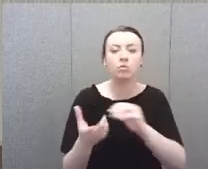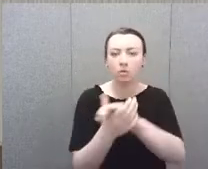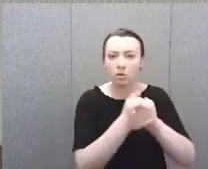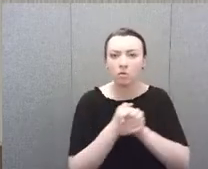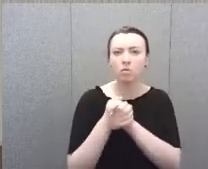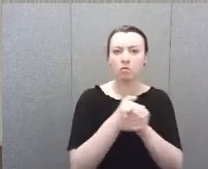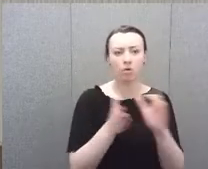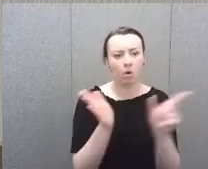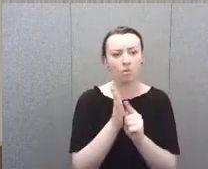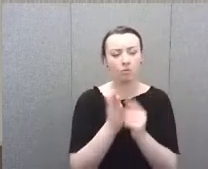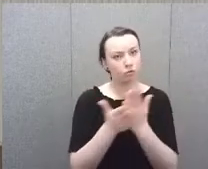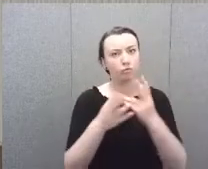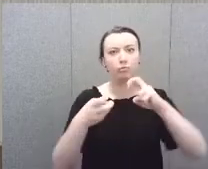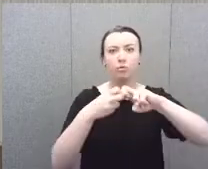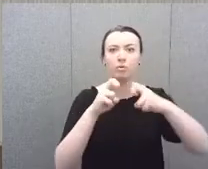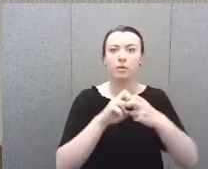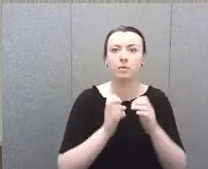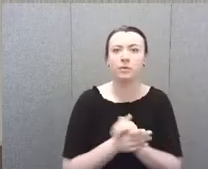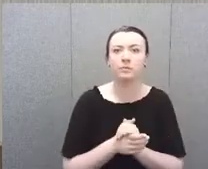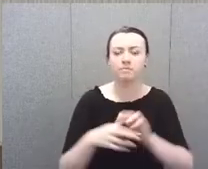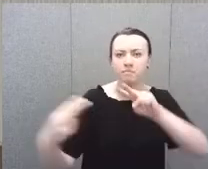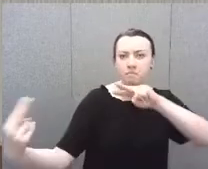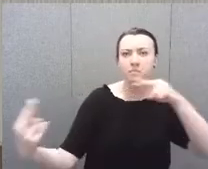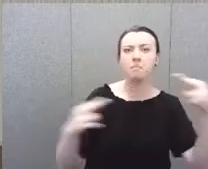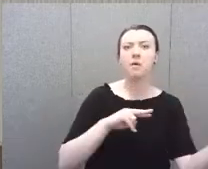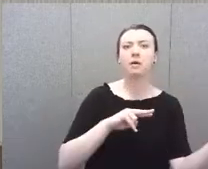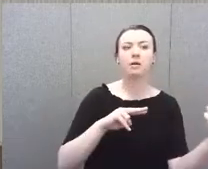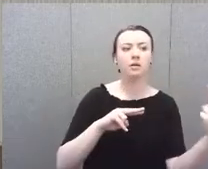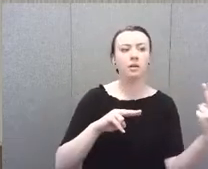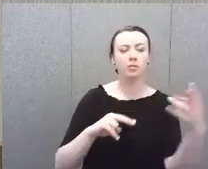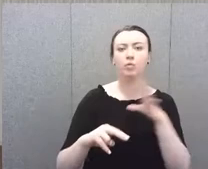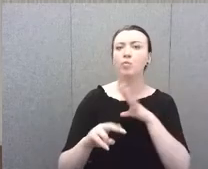это проблема обеспечения мира.